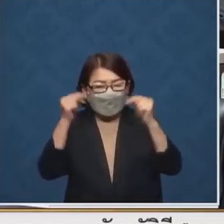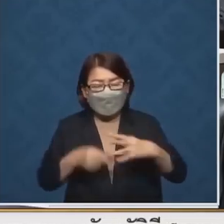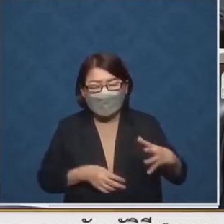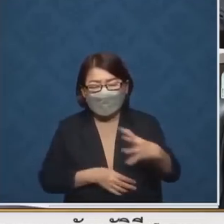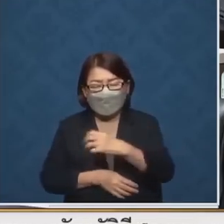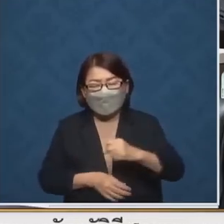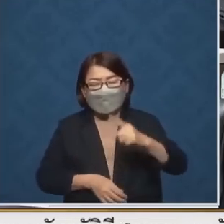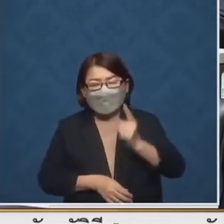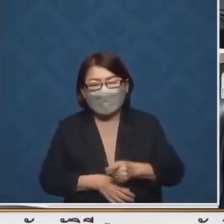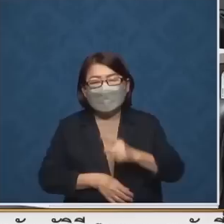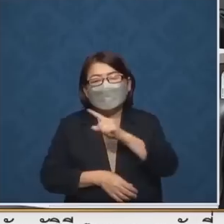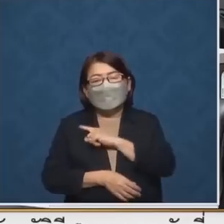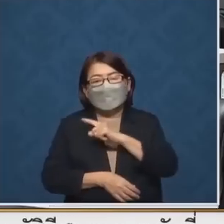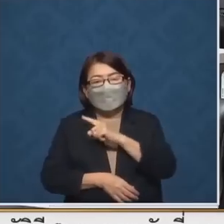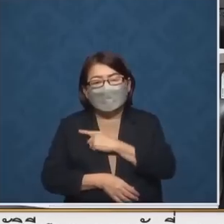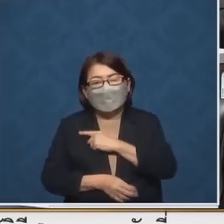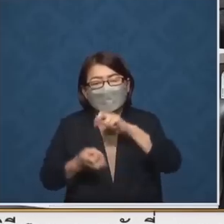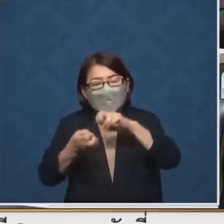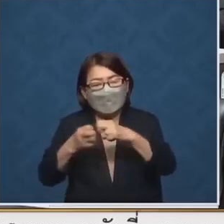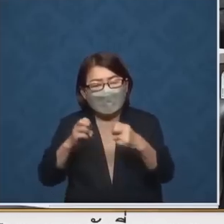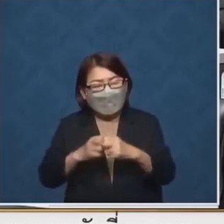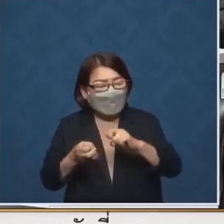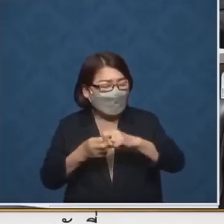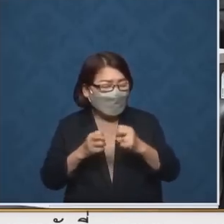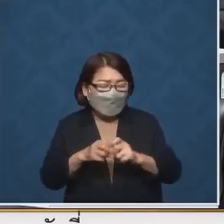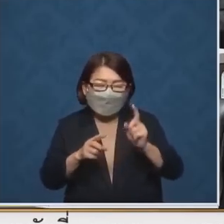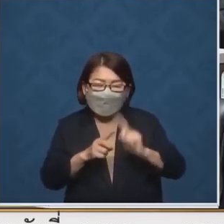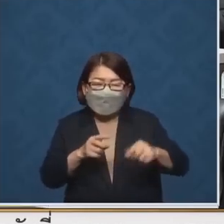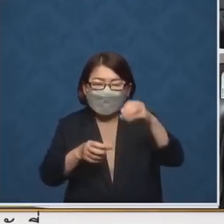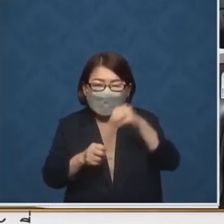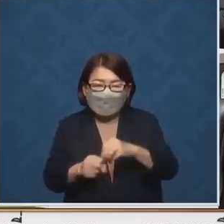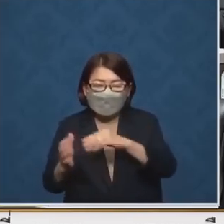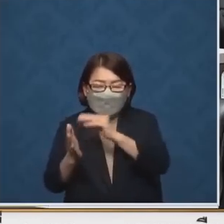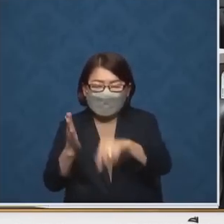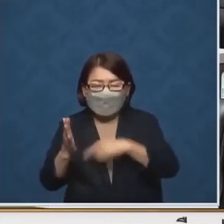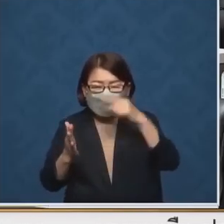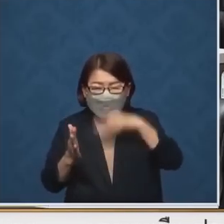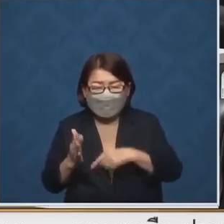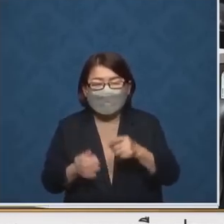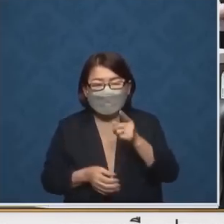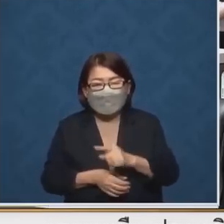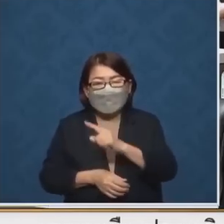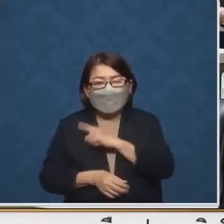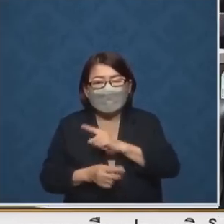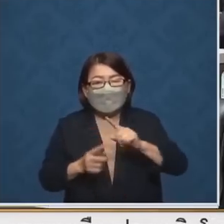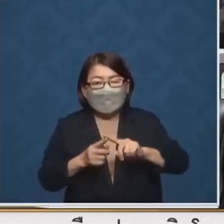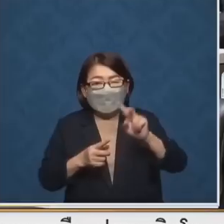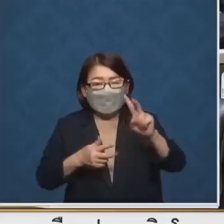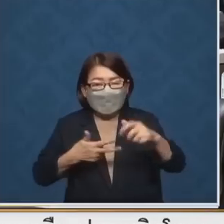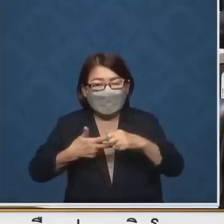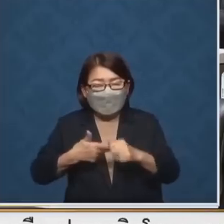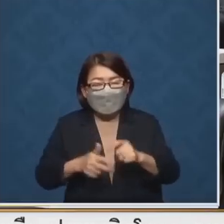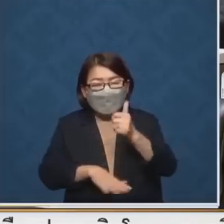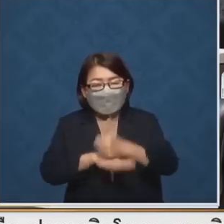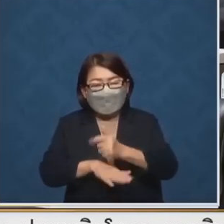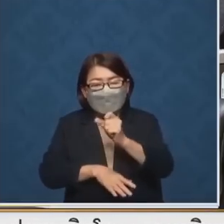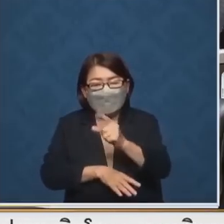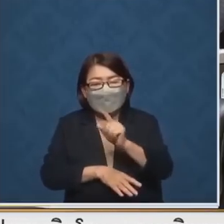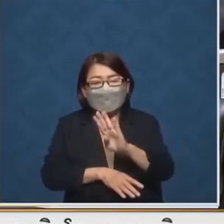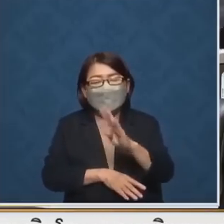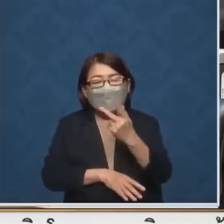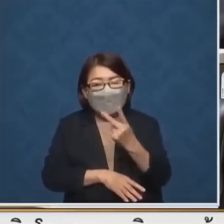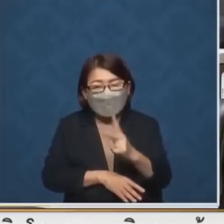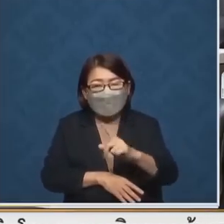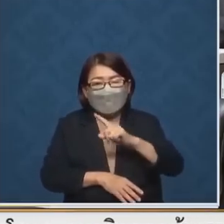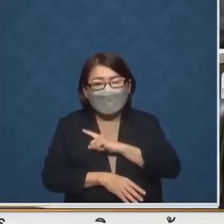รทุกอย่างทเกิดข้ใประเทศนี้ อัที่ 2 ท่านเป็นหัวหนาสอบาคอซึแลวผิดชอบเรื่องเกี่วกั